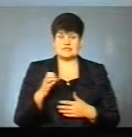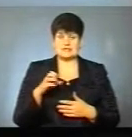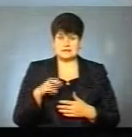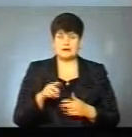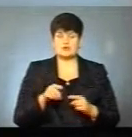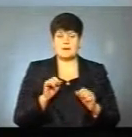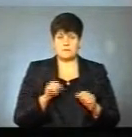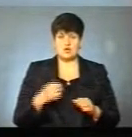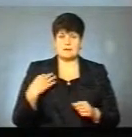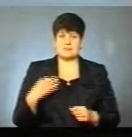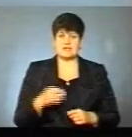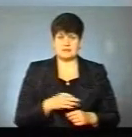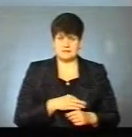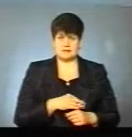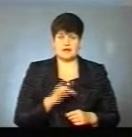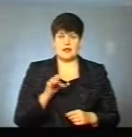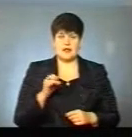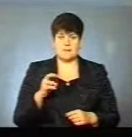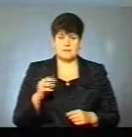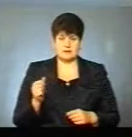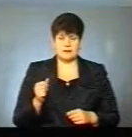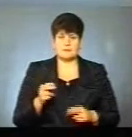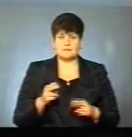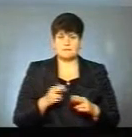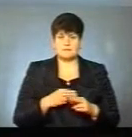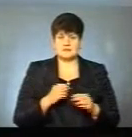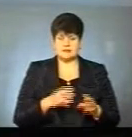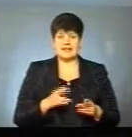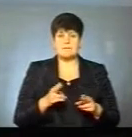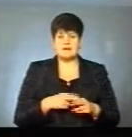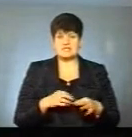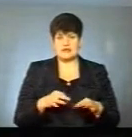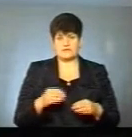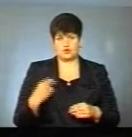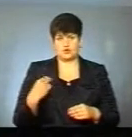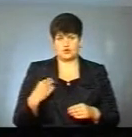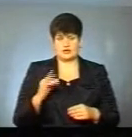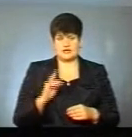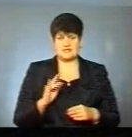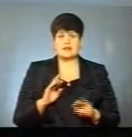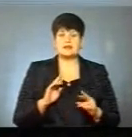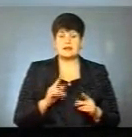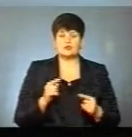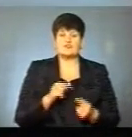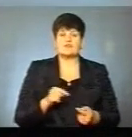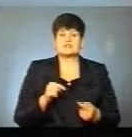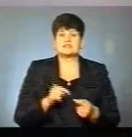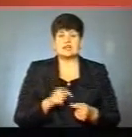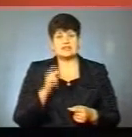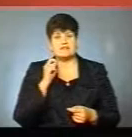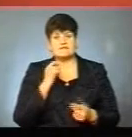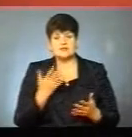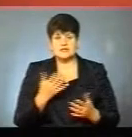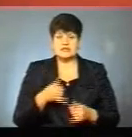вона може пристебатися ременем безпеки. Без автокрісла. Як поліцейські будуть визначати вік і от